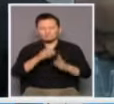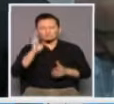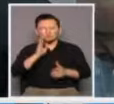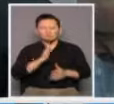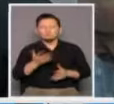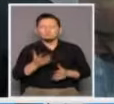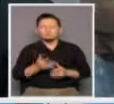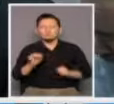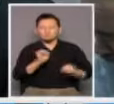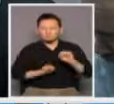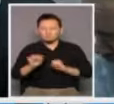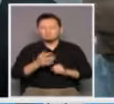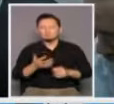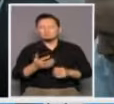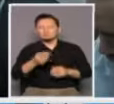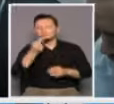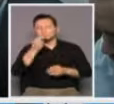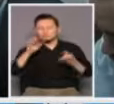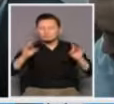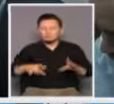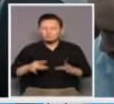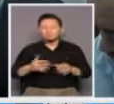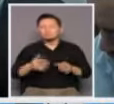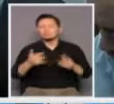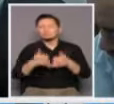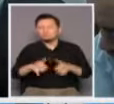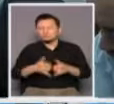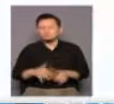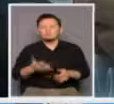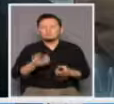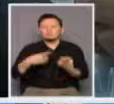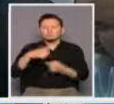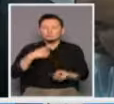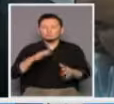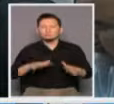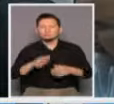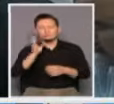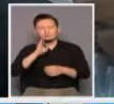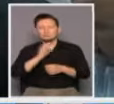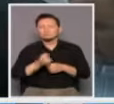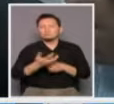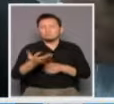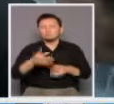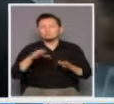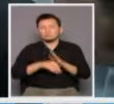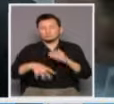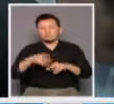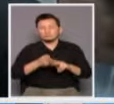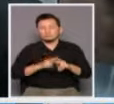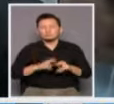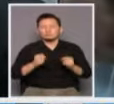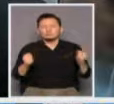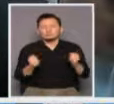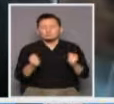манағы бүткіл банкет, потребляемый кілен кәсіпкерлік нысандарды. А манағы қандай, дұрыс айтып отырсыз, қысқы